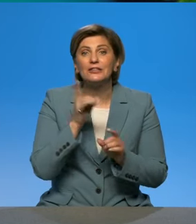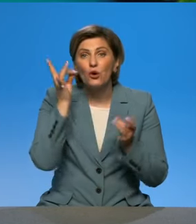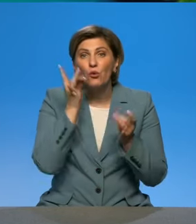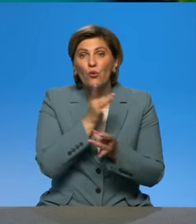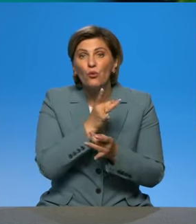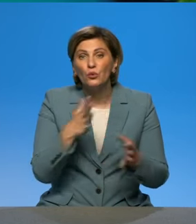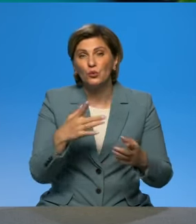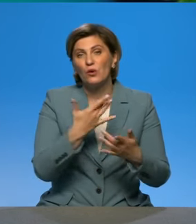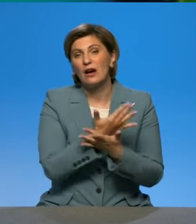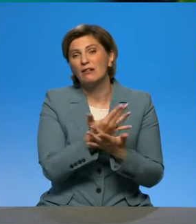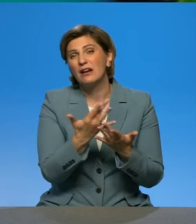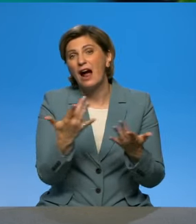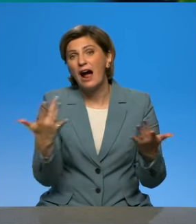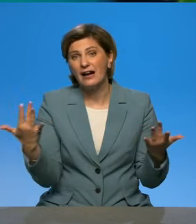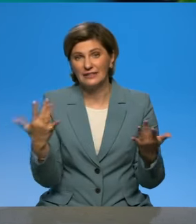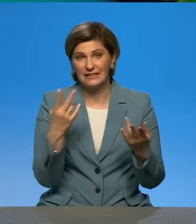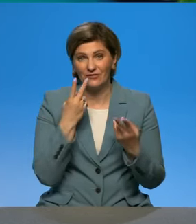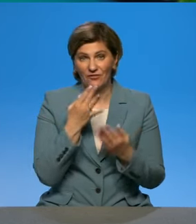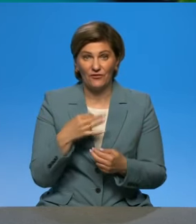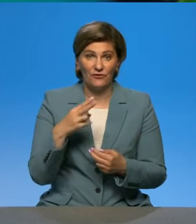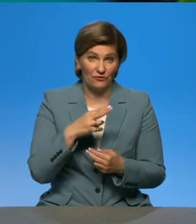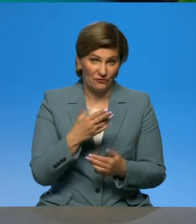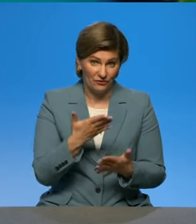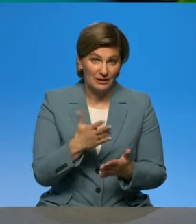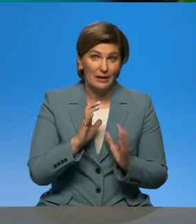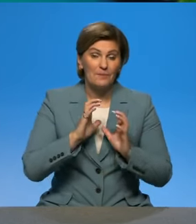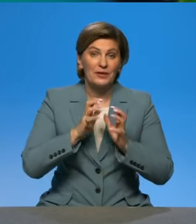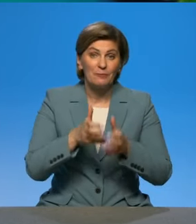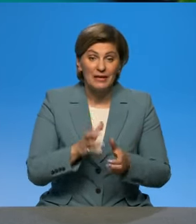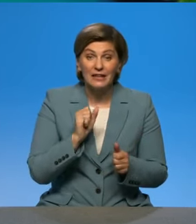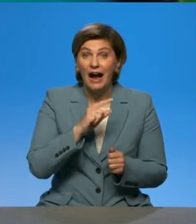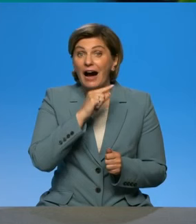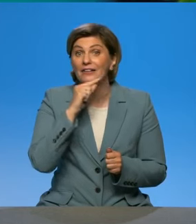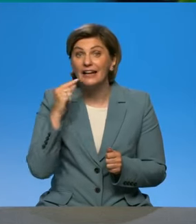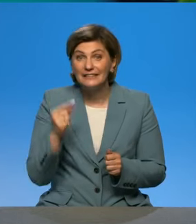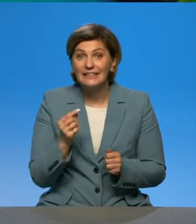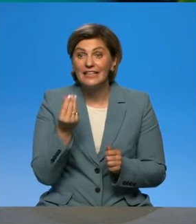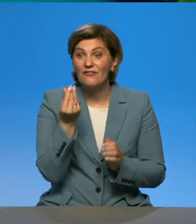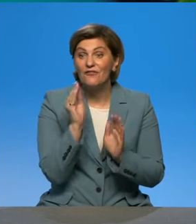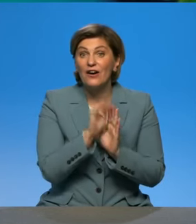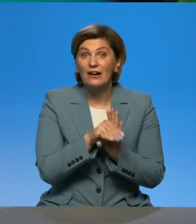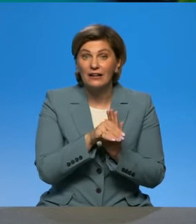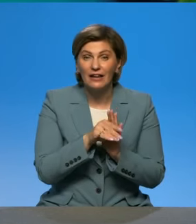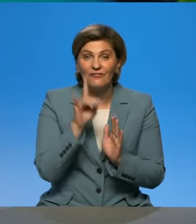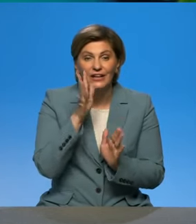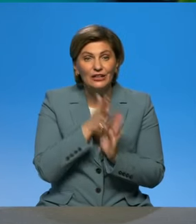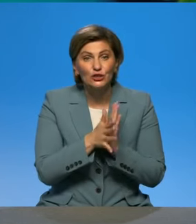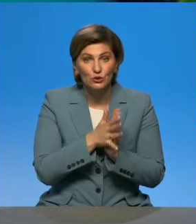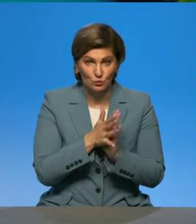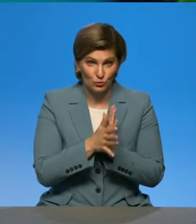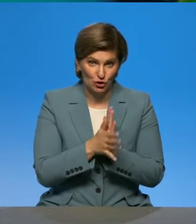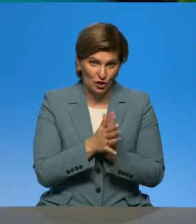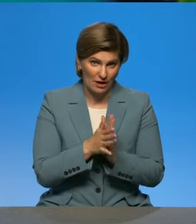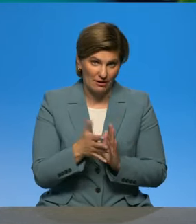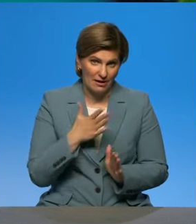разнообразного мира. Мира а Россия такой, вносила вклад в изучение нашей планеты, а не в то, чтобы везде поставить свой флаг.